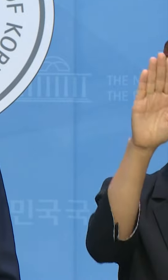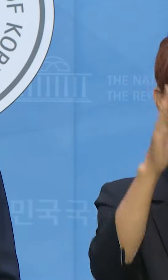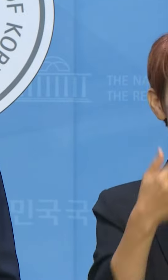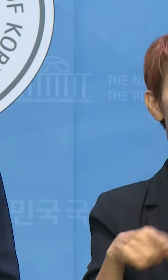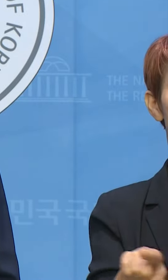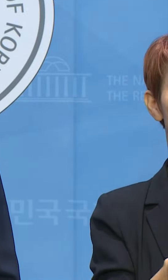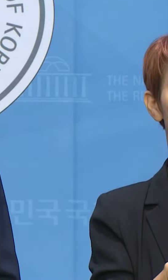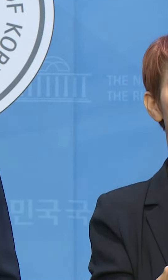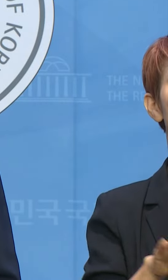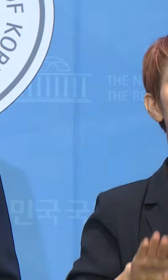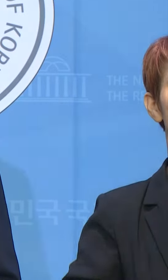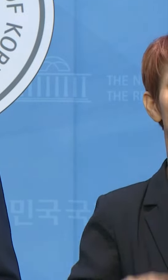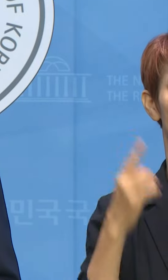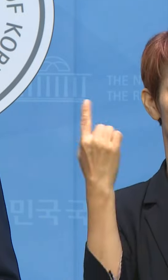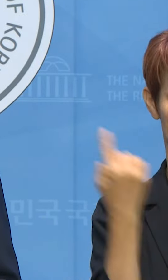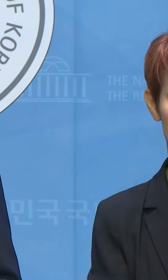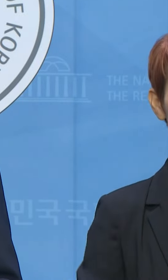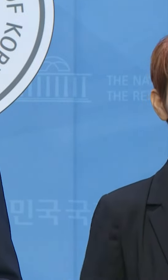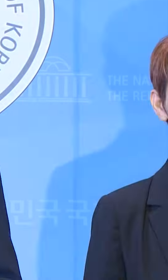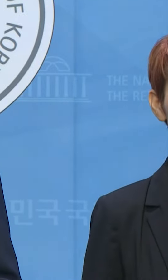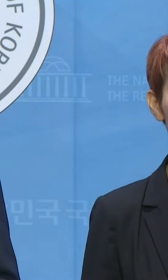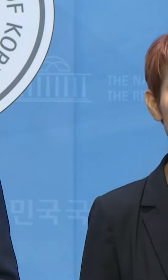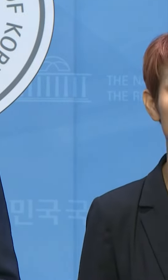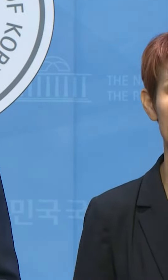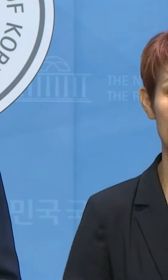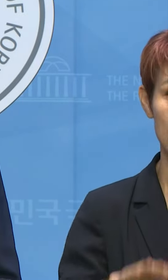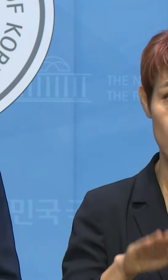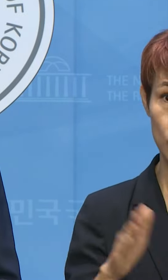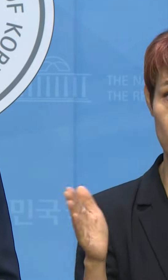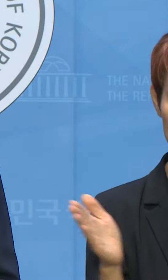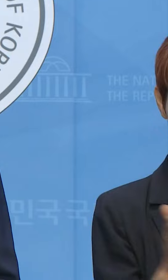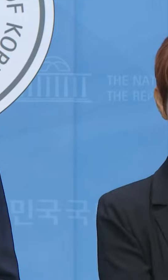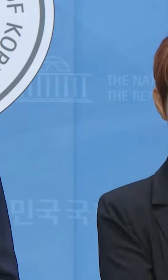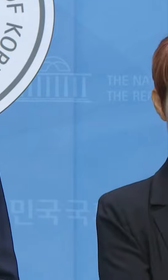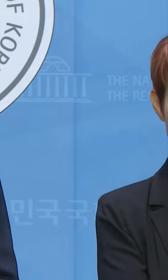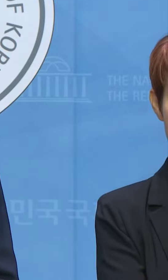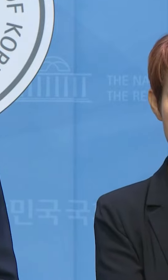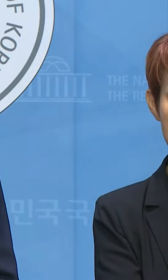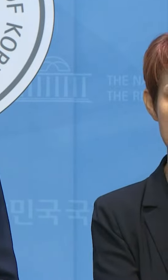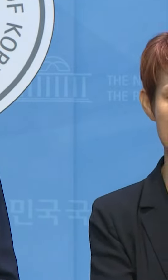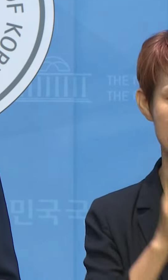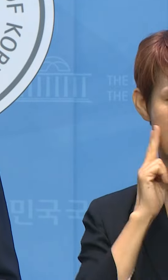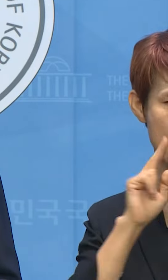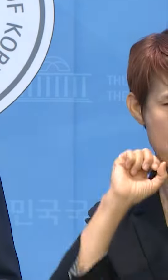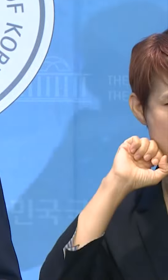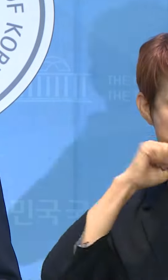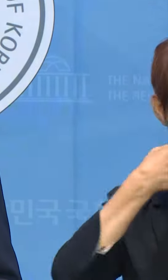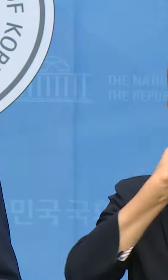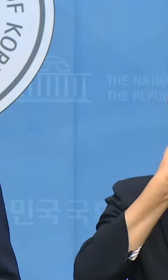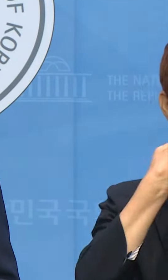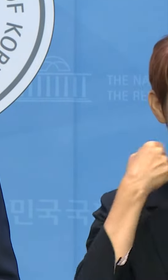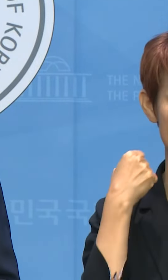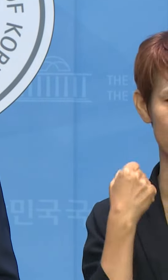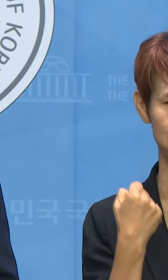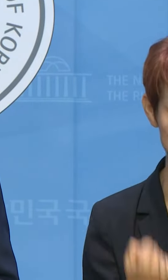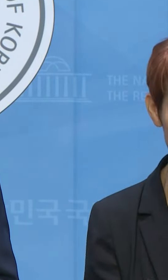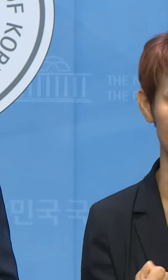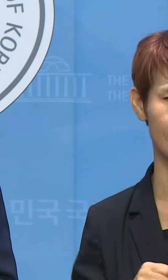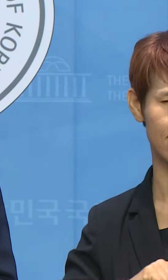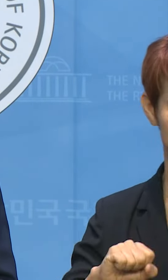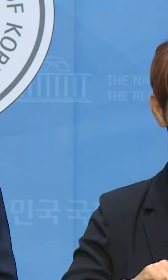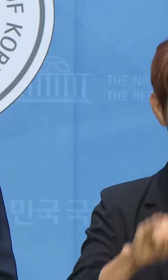위해이 자리에 섰습니다 이제부터 폭풍을 해치고 나아가는 당당한 함대를